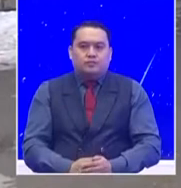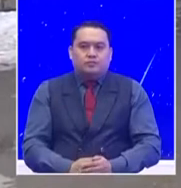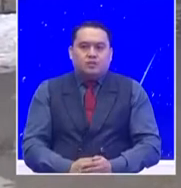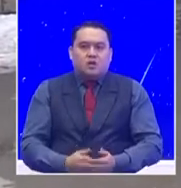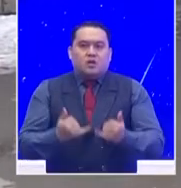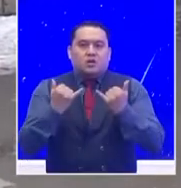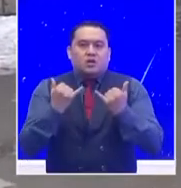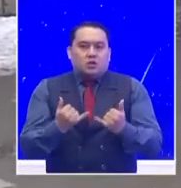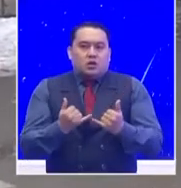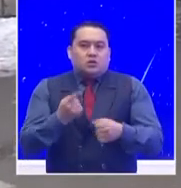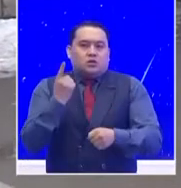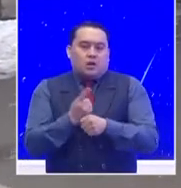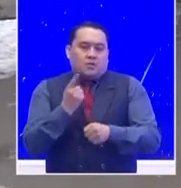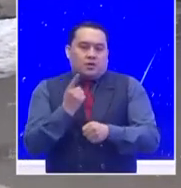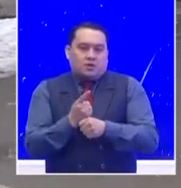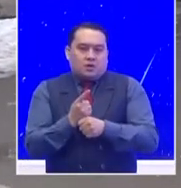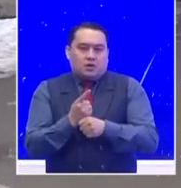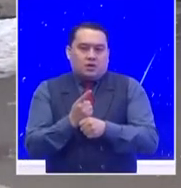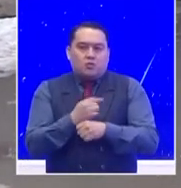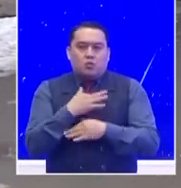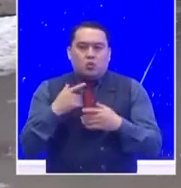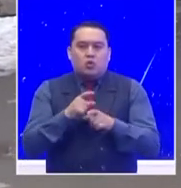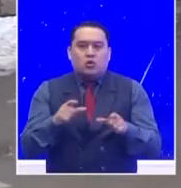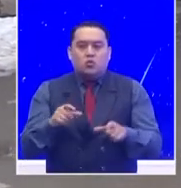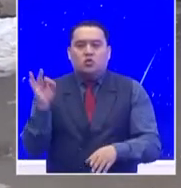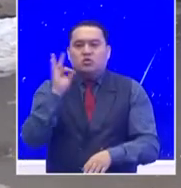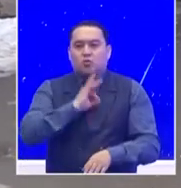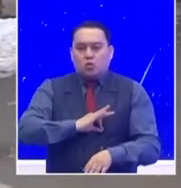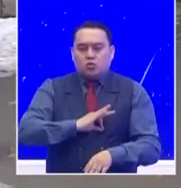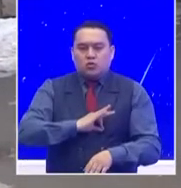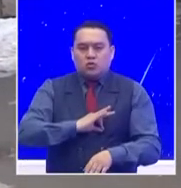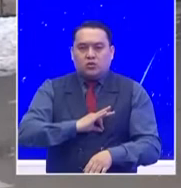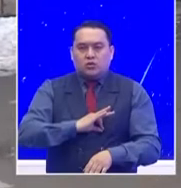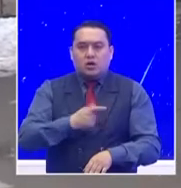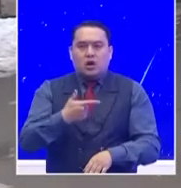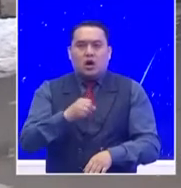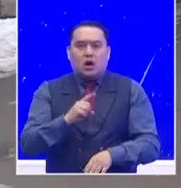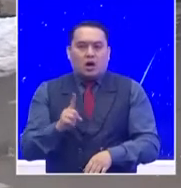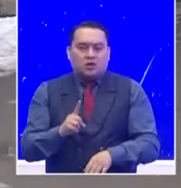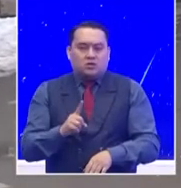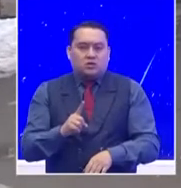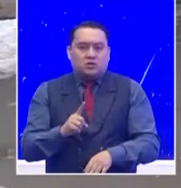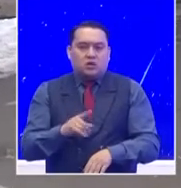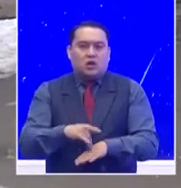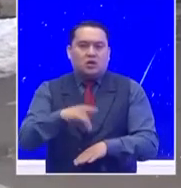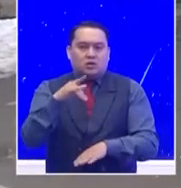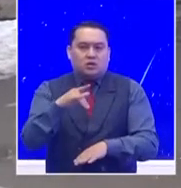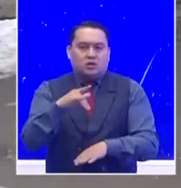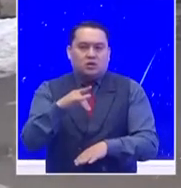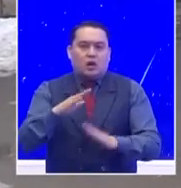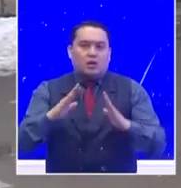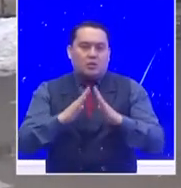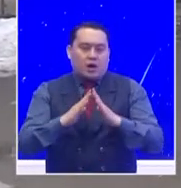на запрещение, многие люди используют газовые баллоны на